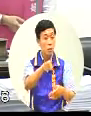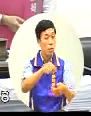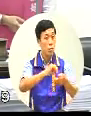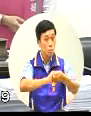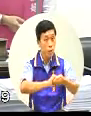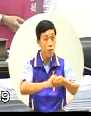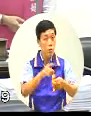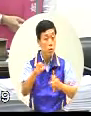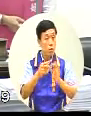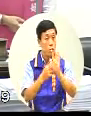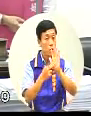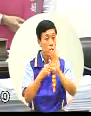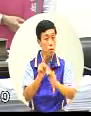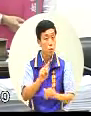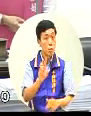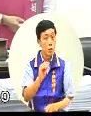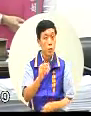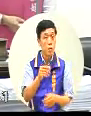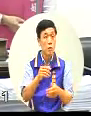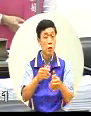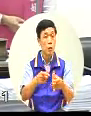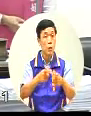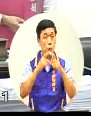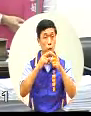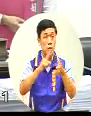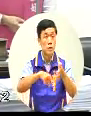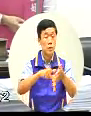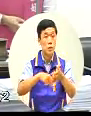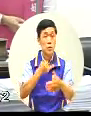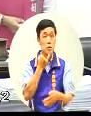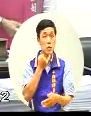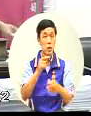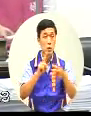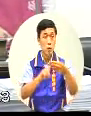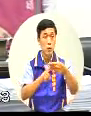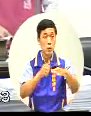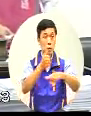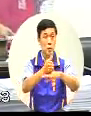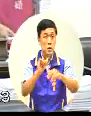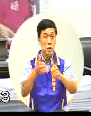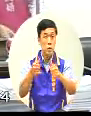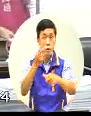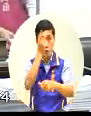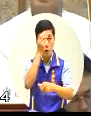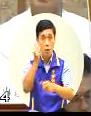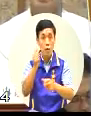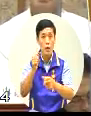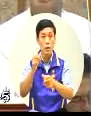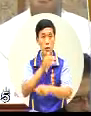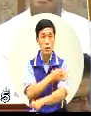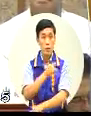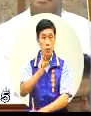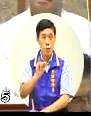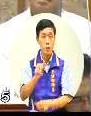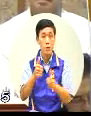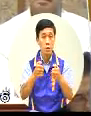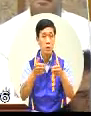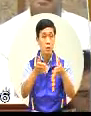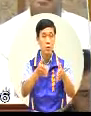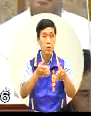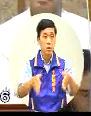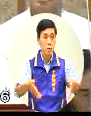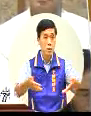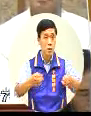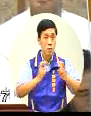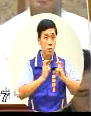哦？简单就好。 请局长回答。 谢谢主席，谢谢曾议员还有陈议员哈、哦。有关这个轻轨在第